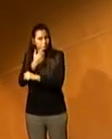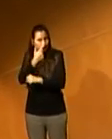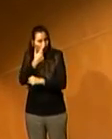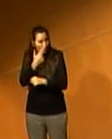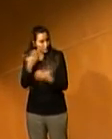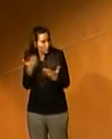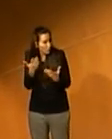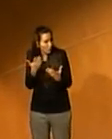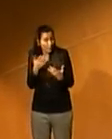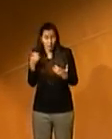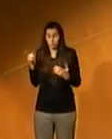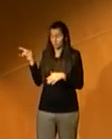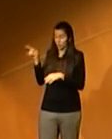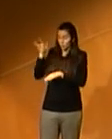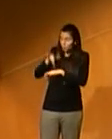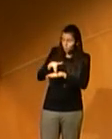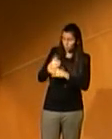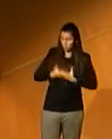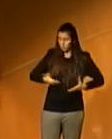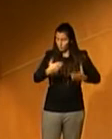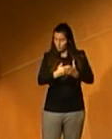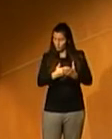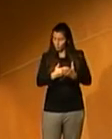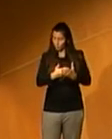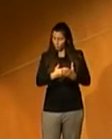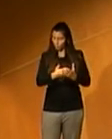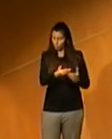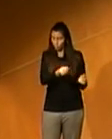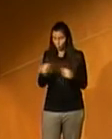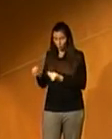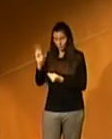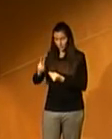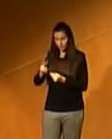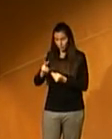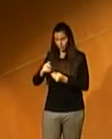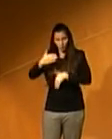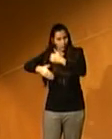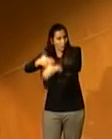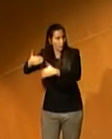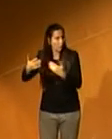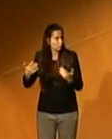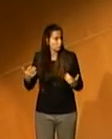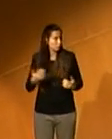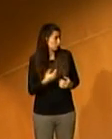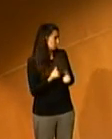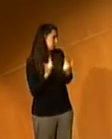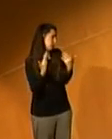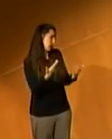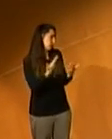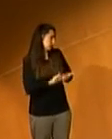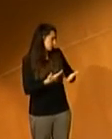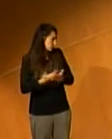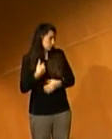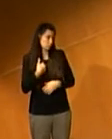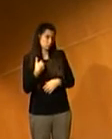qu'est-ce que vous avez rencontré comme situation qui vous a semblé vraiment porteuse? Il y a plein de situations. J'ai suivi des